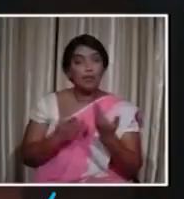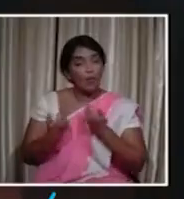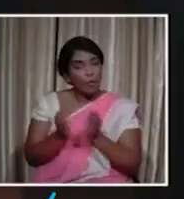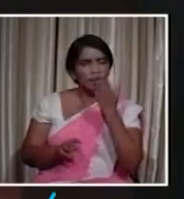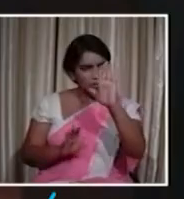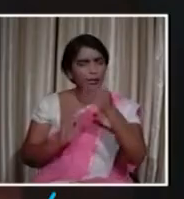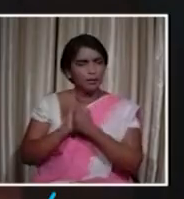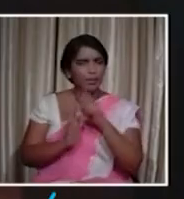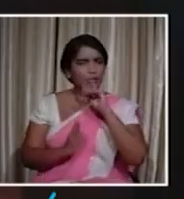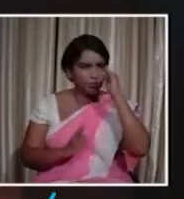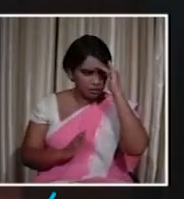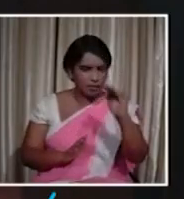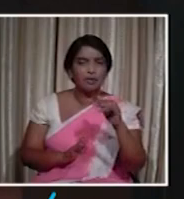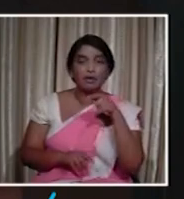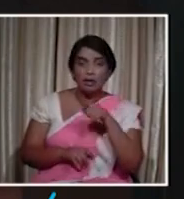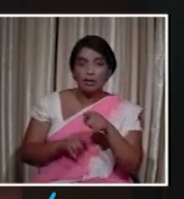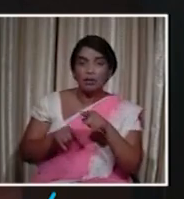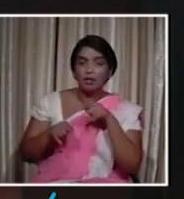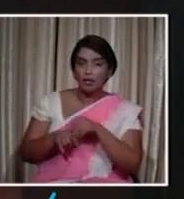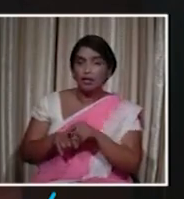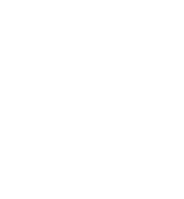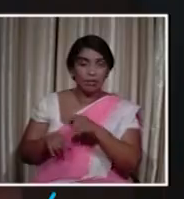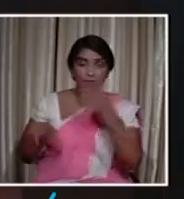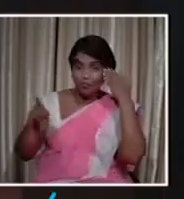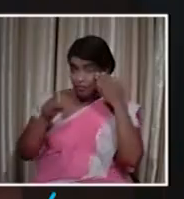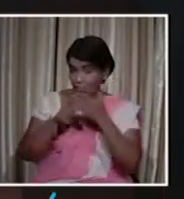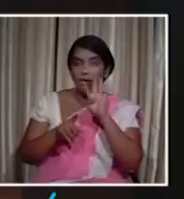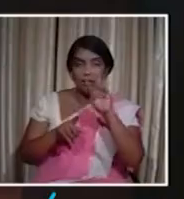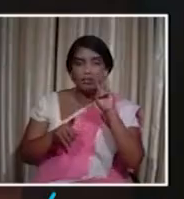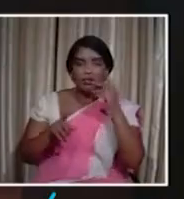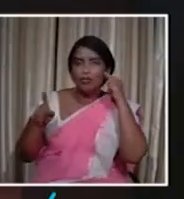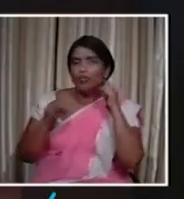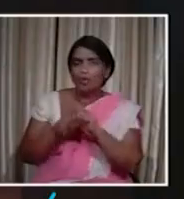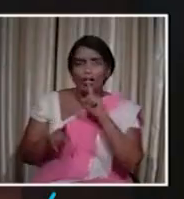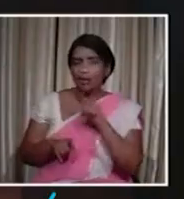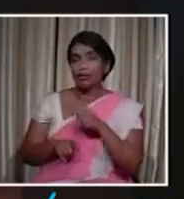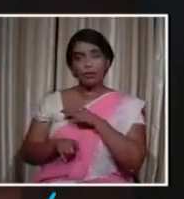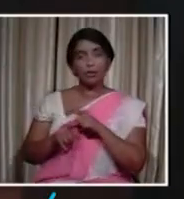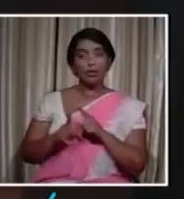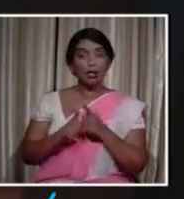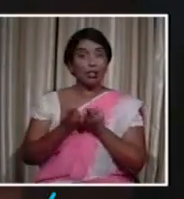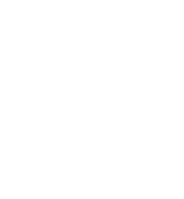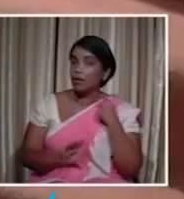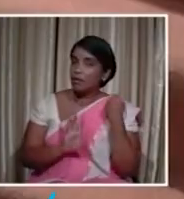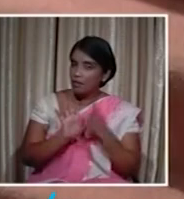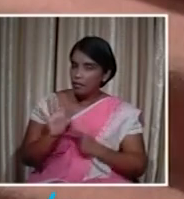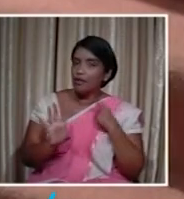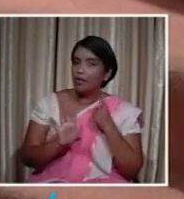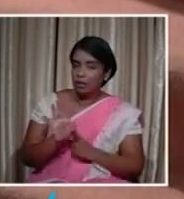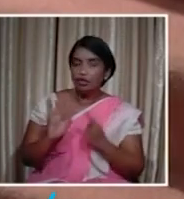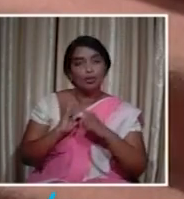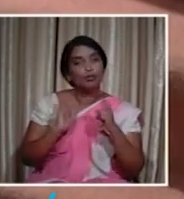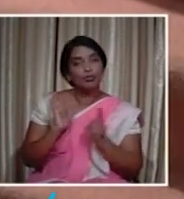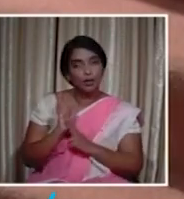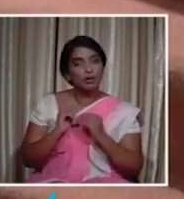තල්ලි දිරවනවා මේ සෙක්ෂන් 43 එක එමෙන් කරන එකෙන් මොකක්ද වෙන්නේ ඒකෙන් වෙන්නේ තරඟකාරීත්වය නැති වෙනවා එක්සත්